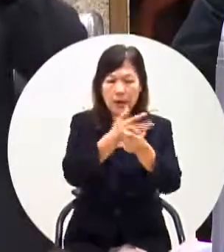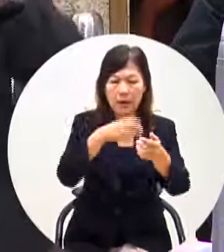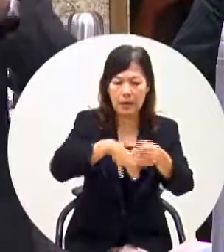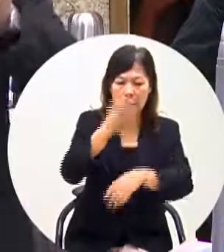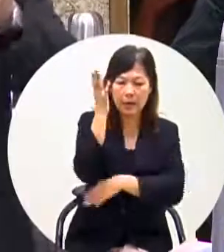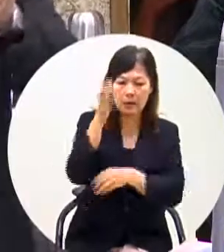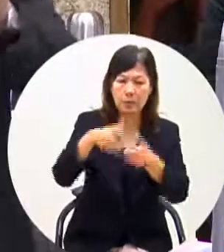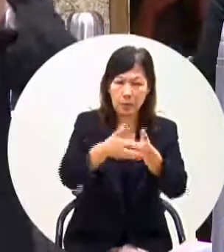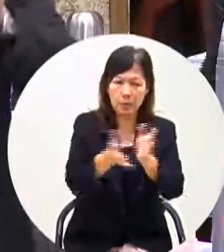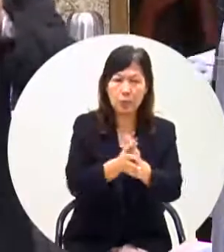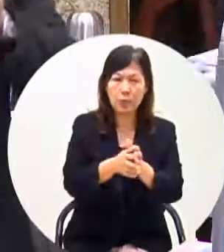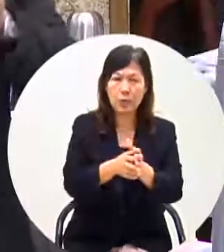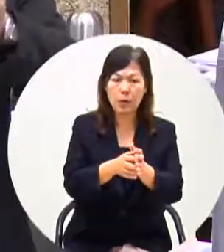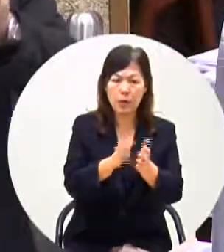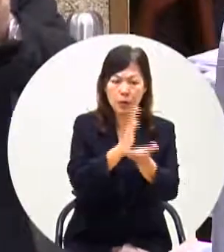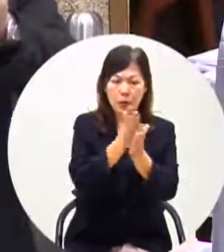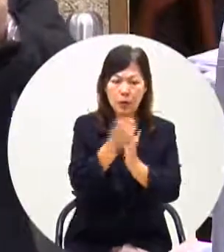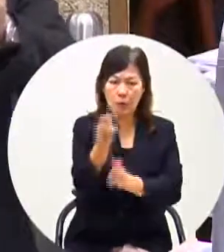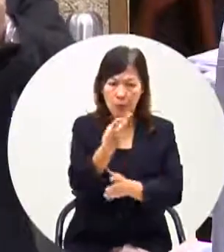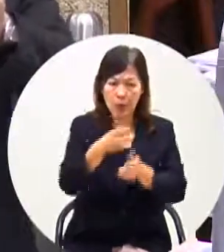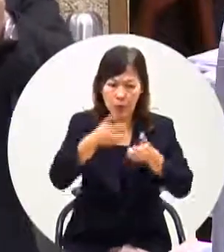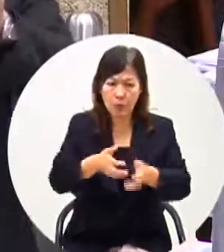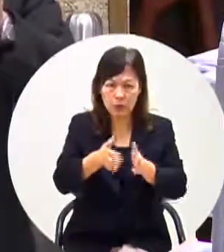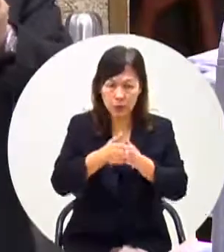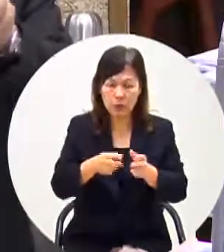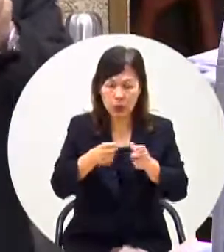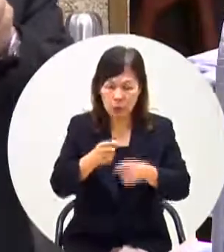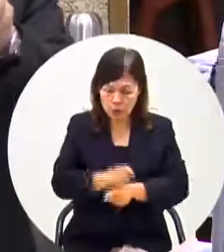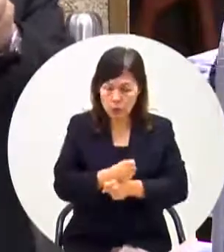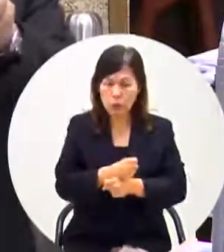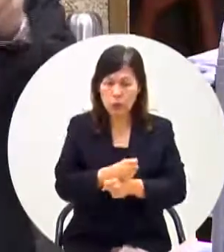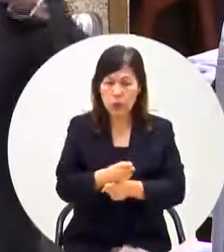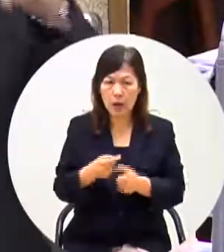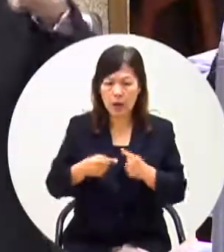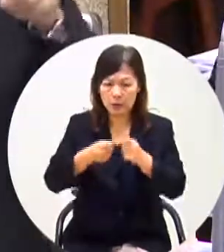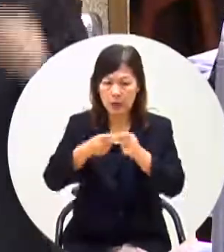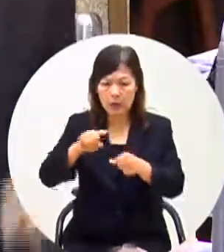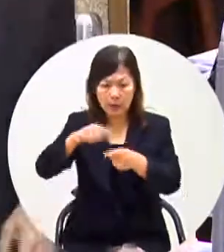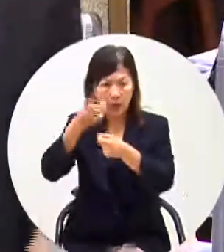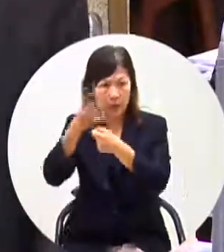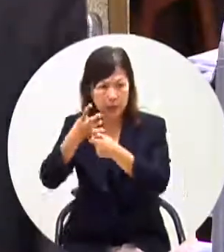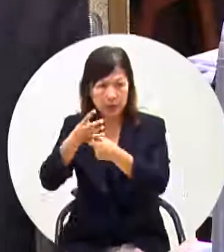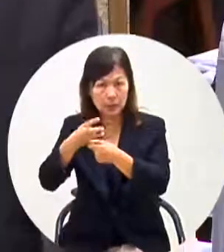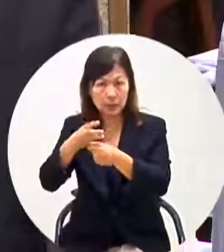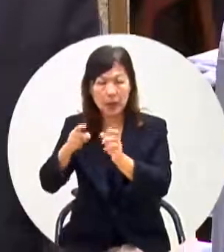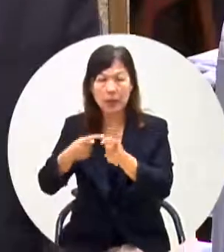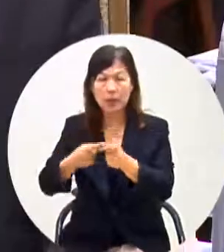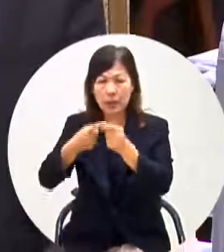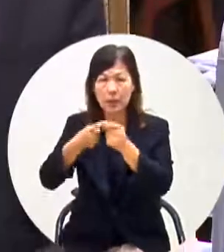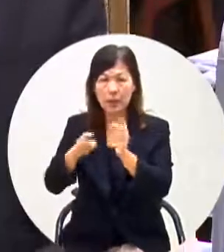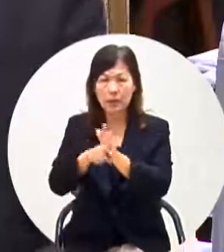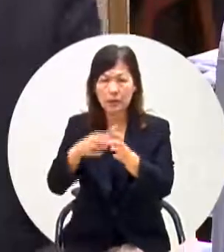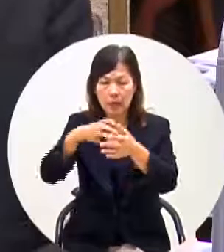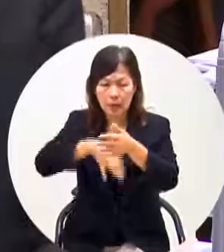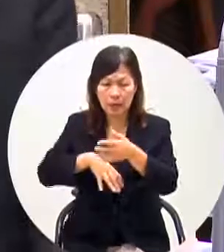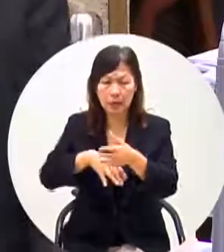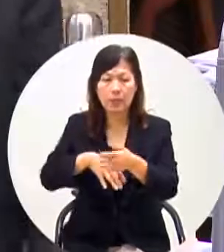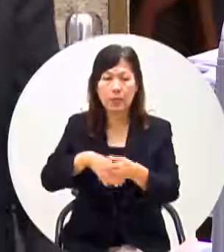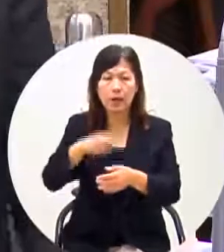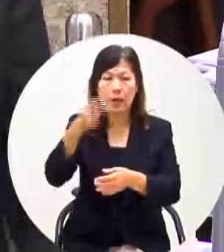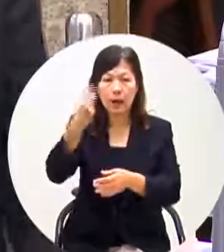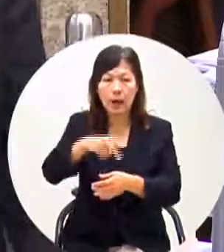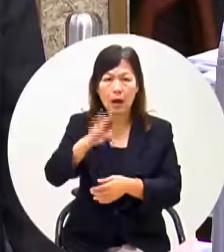吼，叫咱爱注意的。104年的时候，伊就讲第一，伊内底还佫有十几个的迄